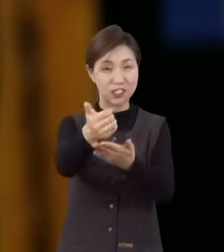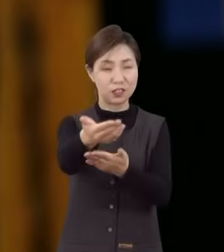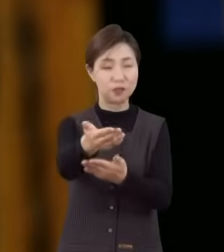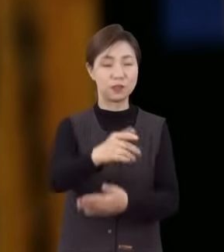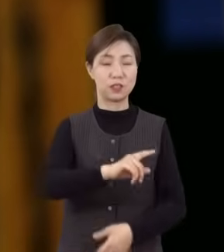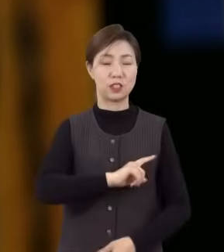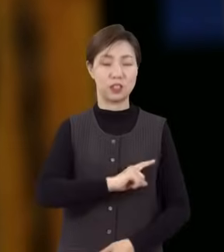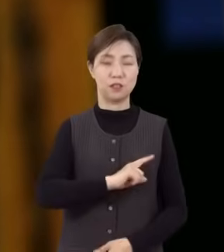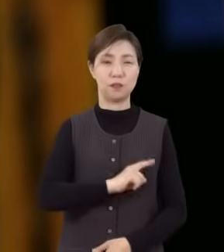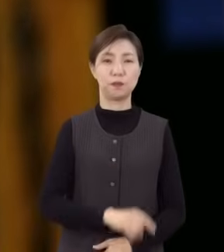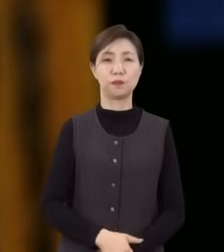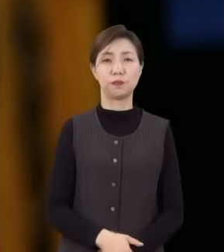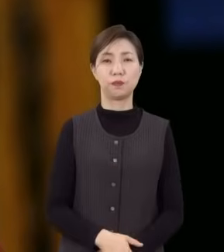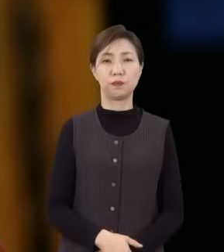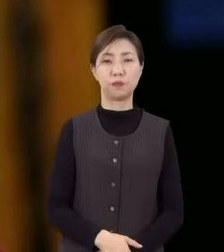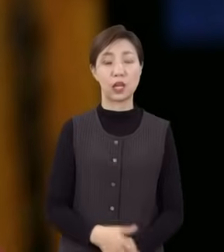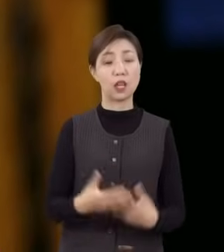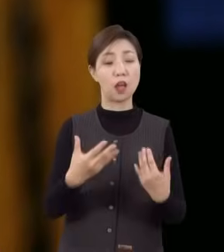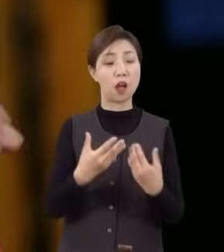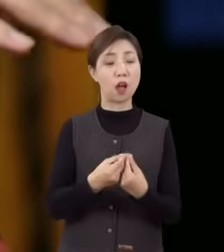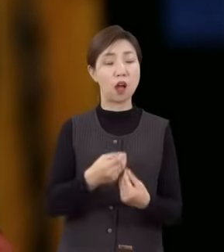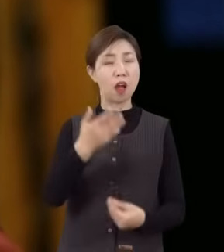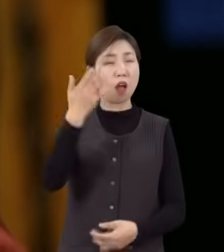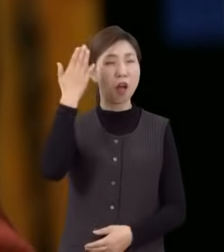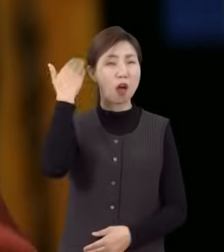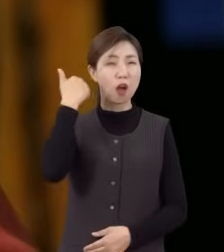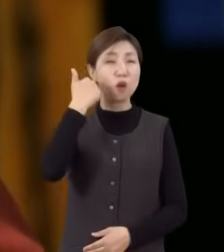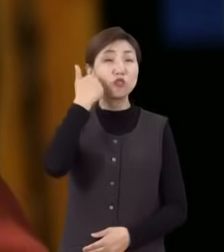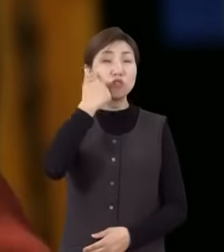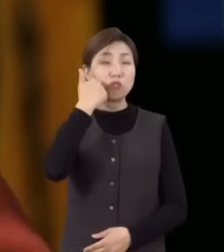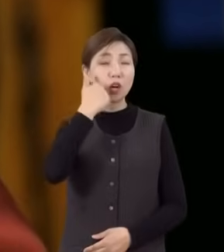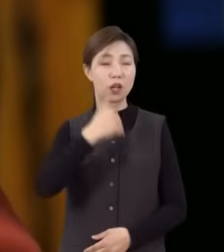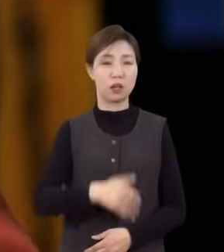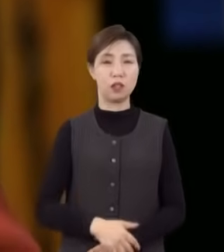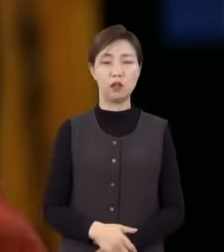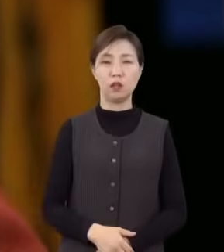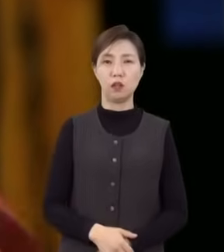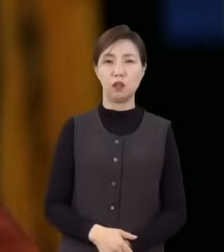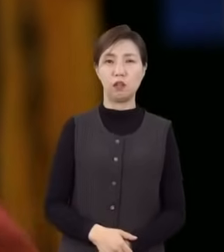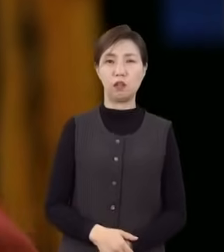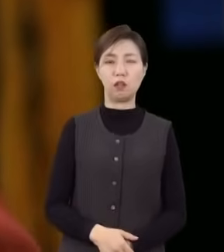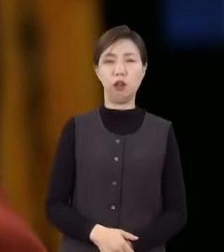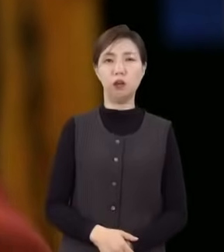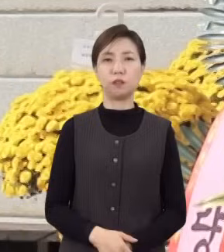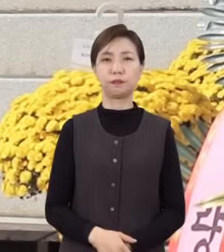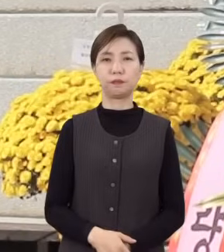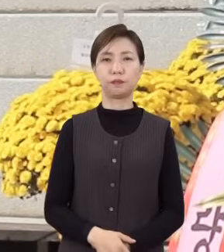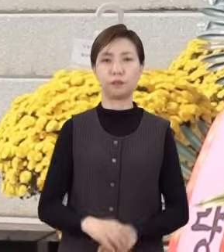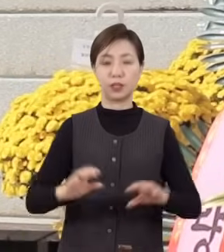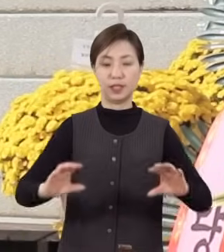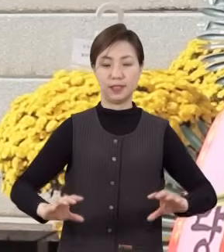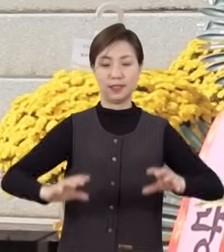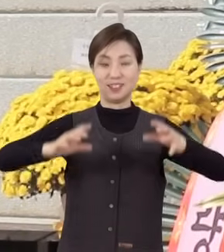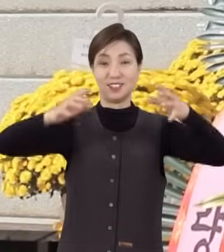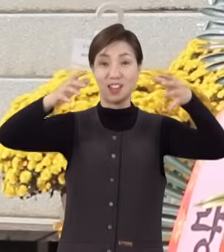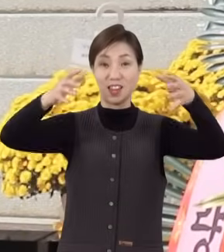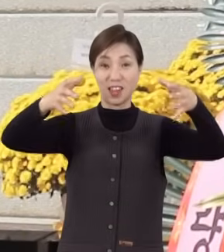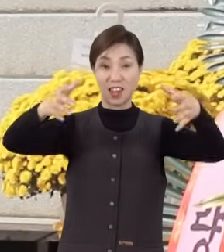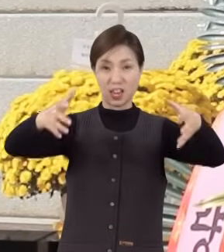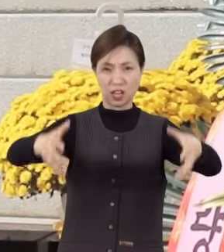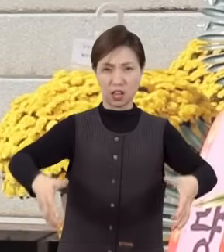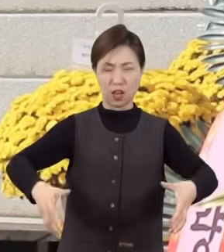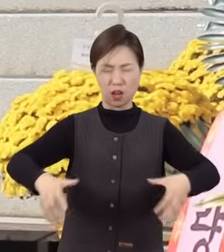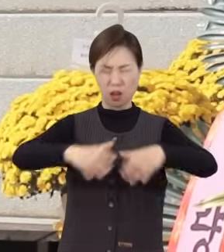만약에 어떤 사람이 이 세상에 있는 이 지구, 이 세상에